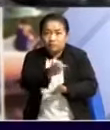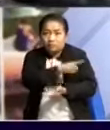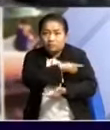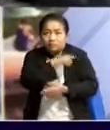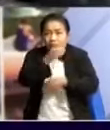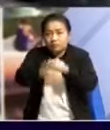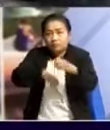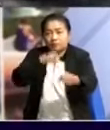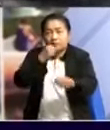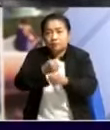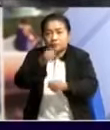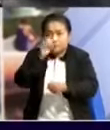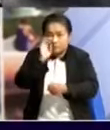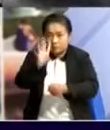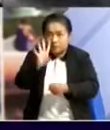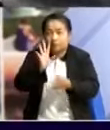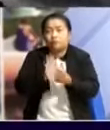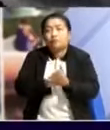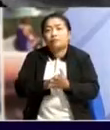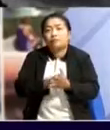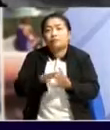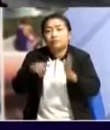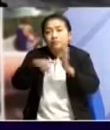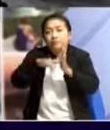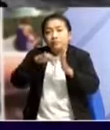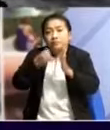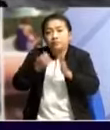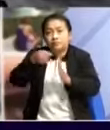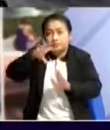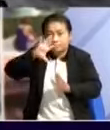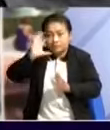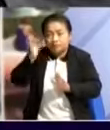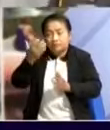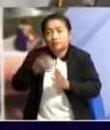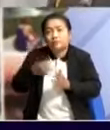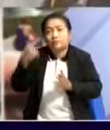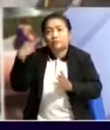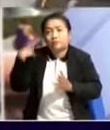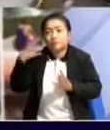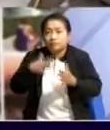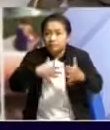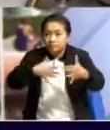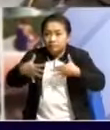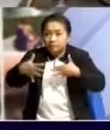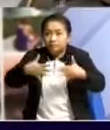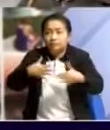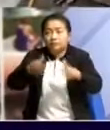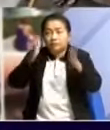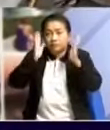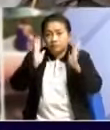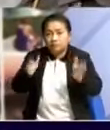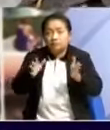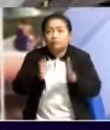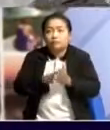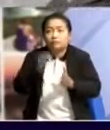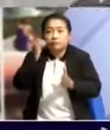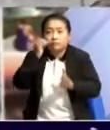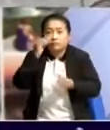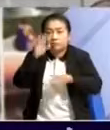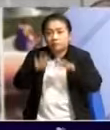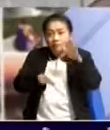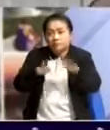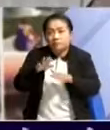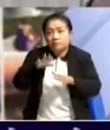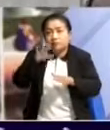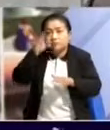ที่ตำรวจภูธรภาค6อำเภอพรหมพิรามจังหวัดพิษณุโลกนะคะมีผู้เสียหายหลายรายรวมแล้วเนี่ยประมาณกว่า30คนเดินทางเข้